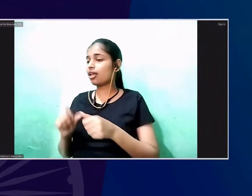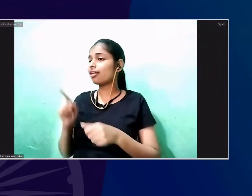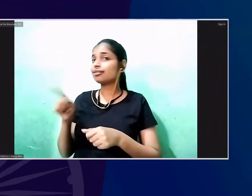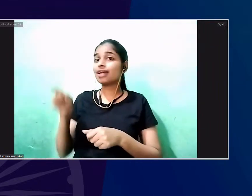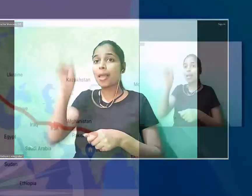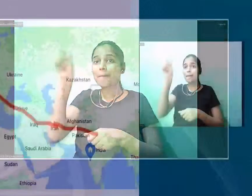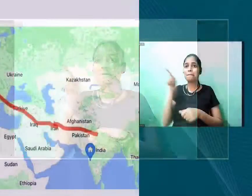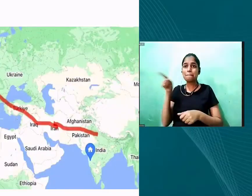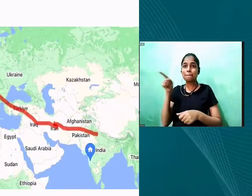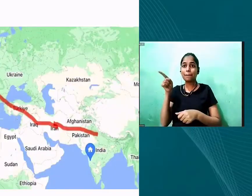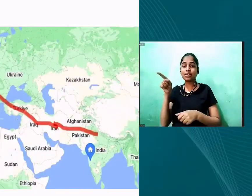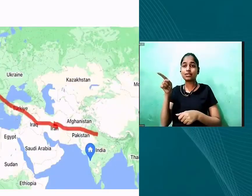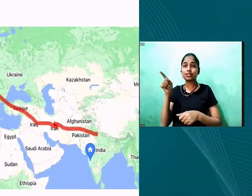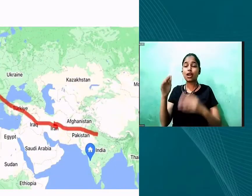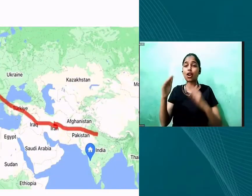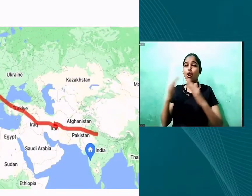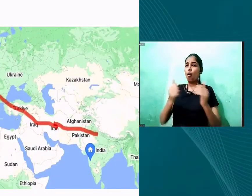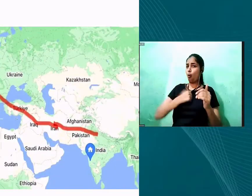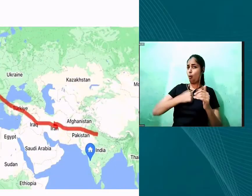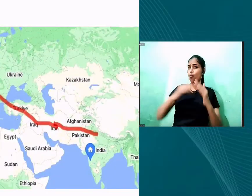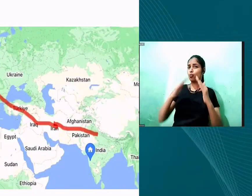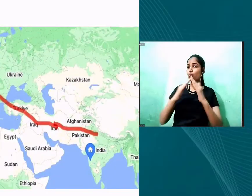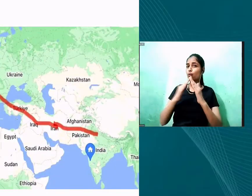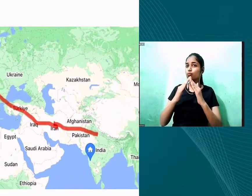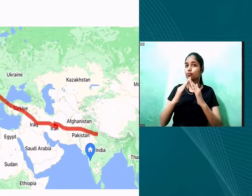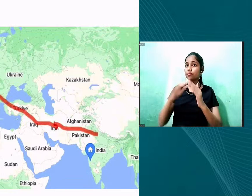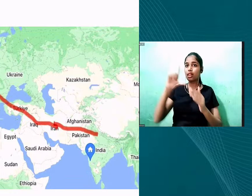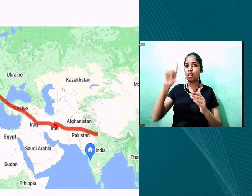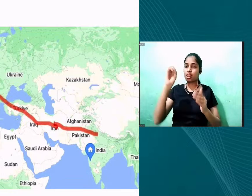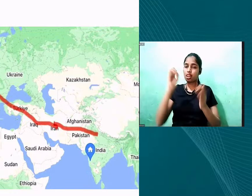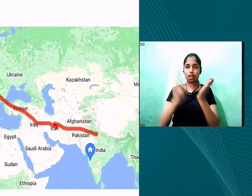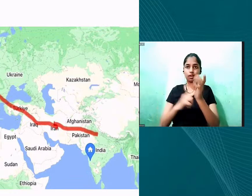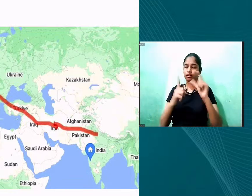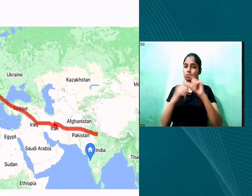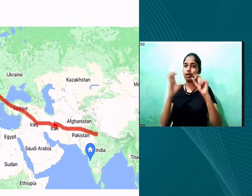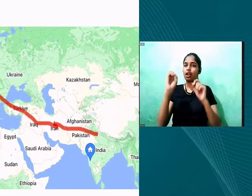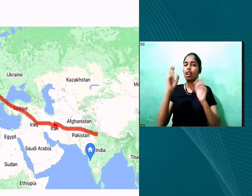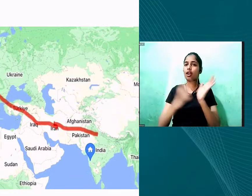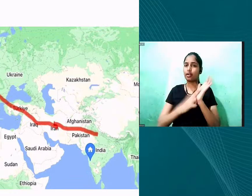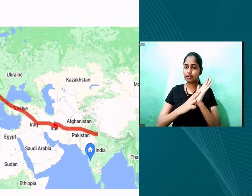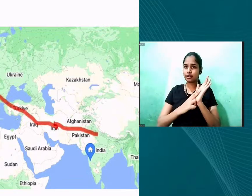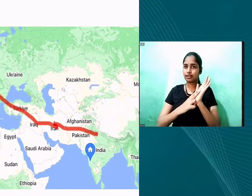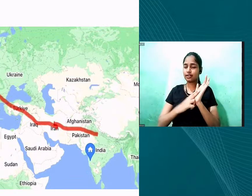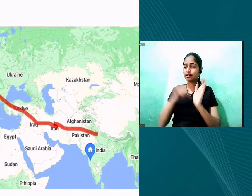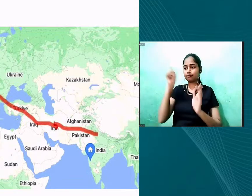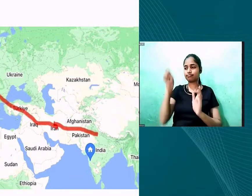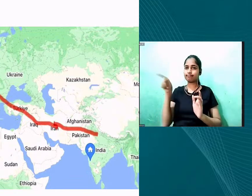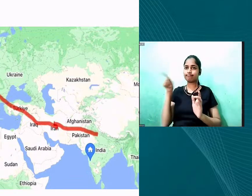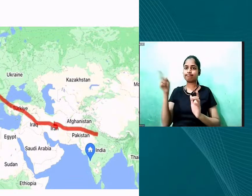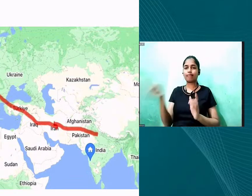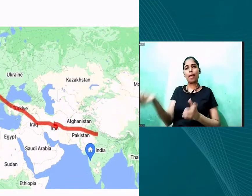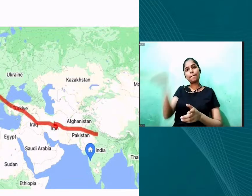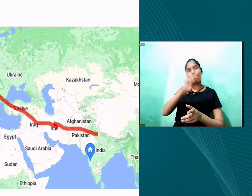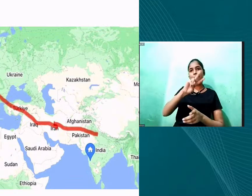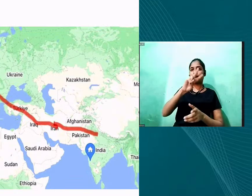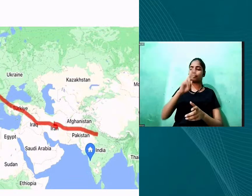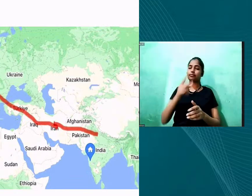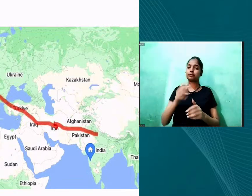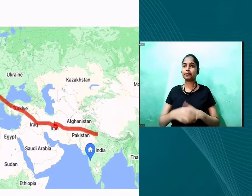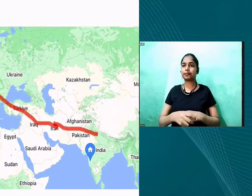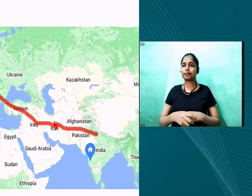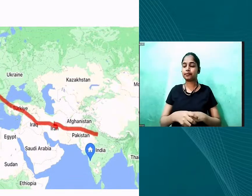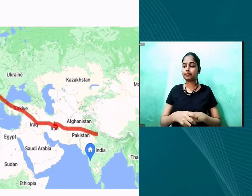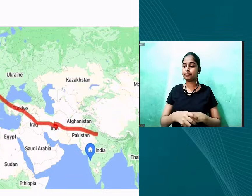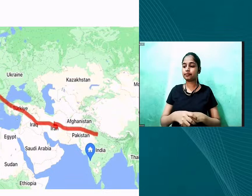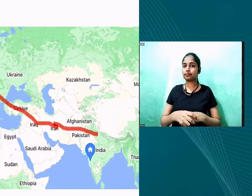in England. So what does the writer thinks कि सबसे छोटा क्या है? If there is a long distance, what do